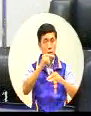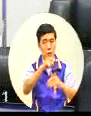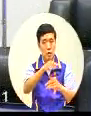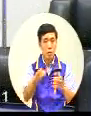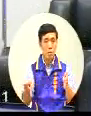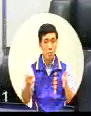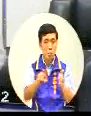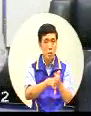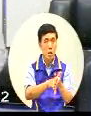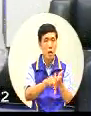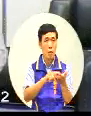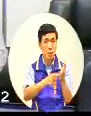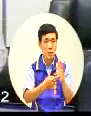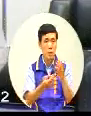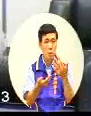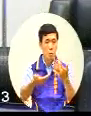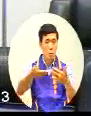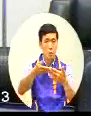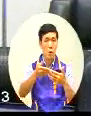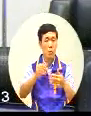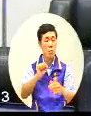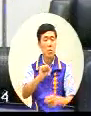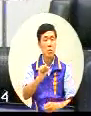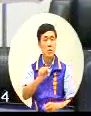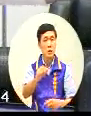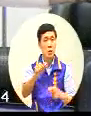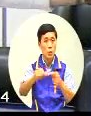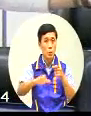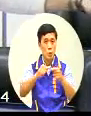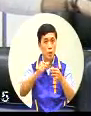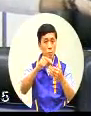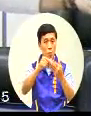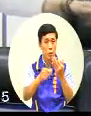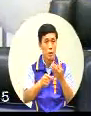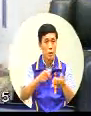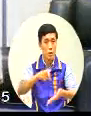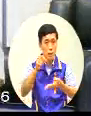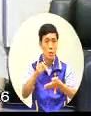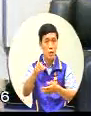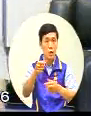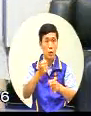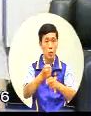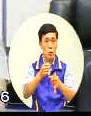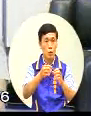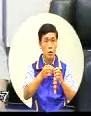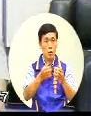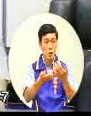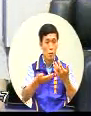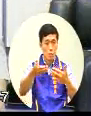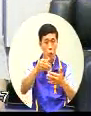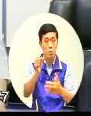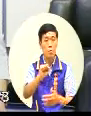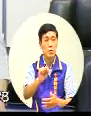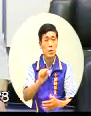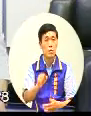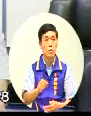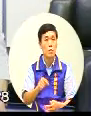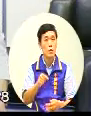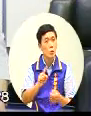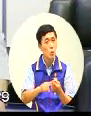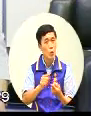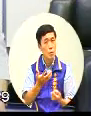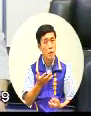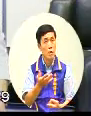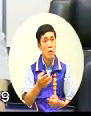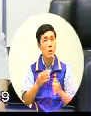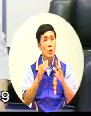辈子不能够晋升这个啊，你的5年条款说以后都不可以任用啊，他也这样怎么有得利呢？ 局长，我